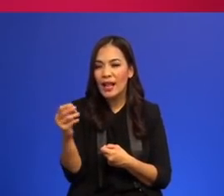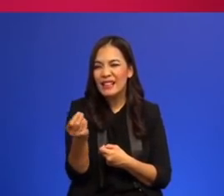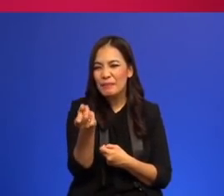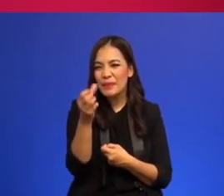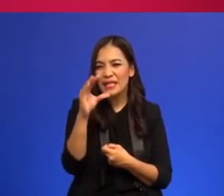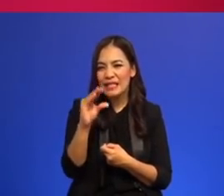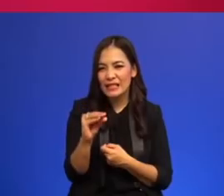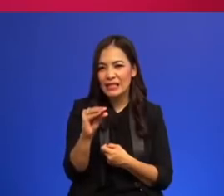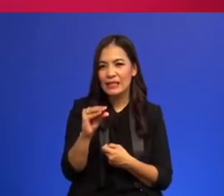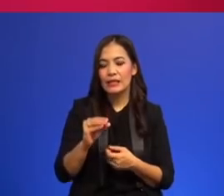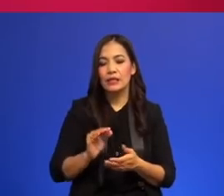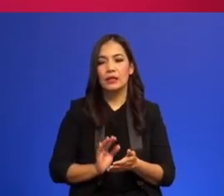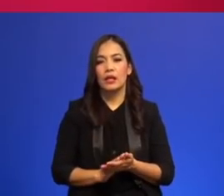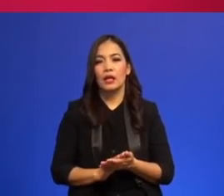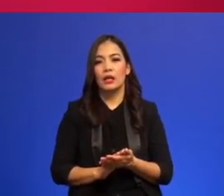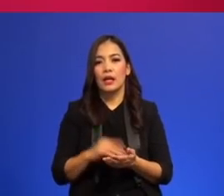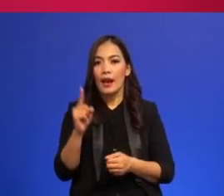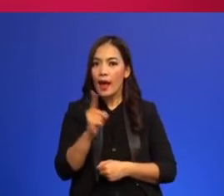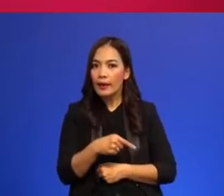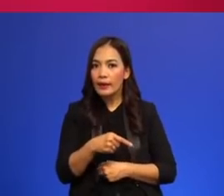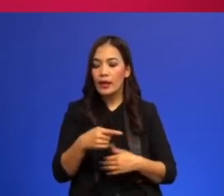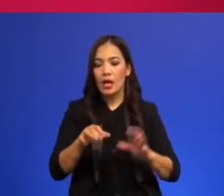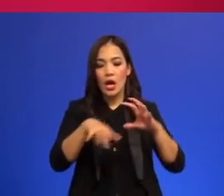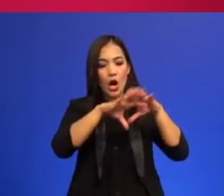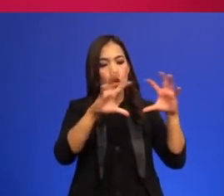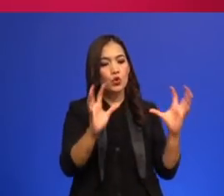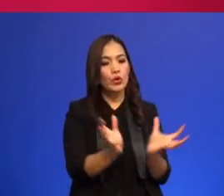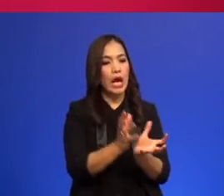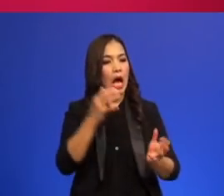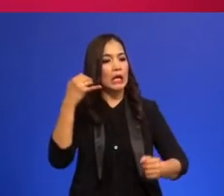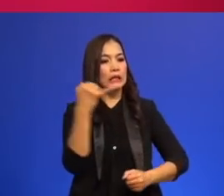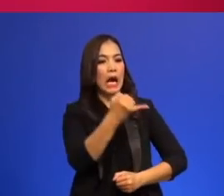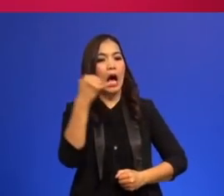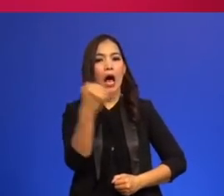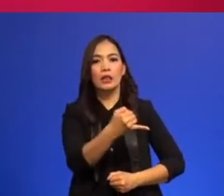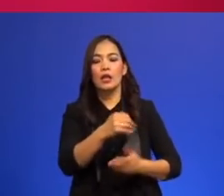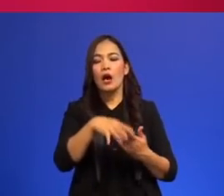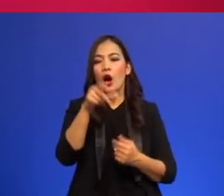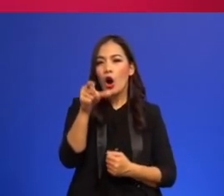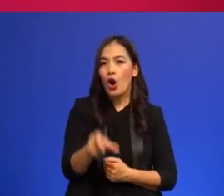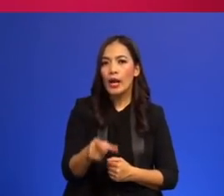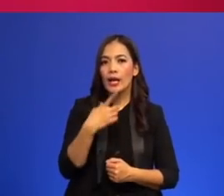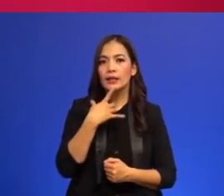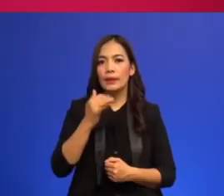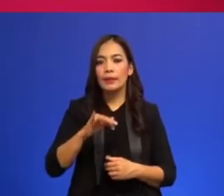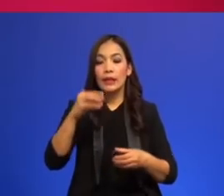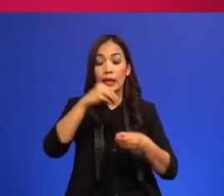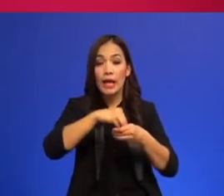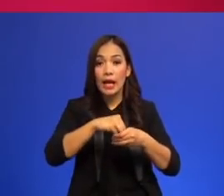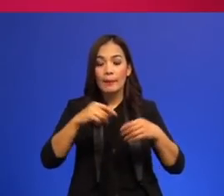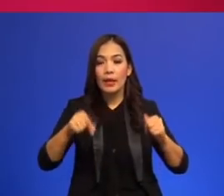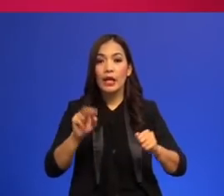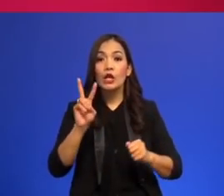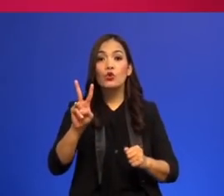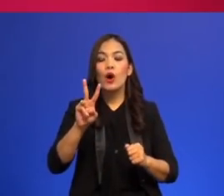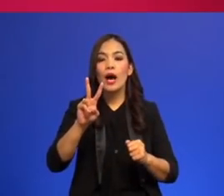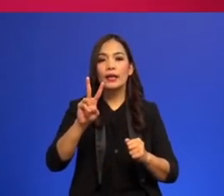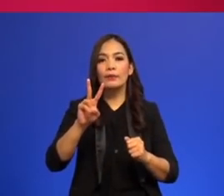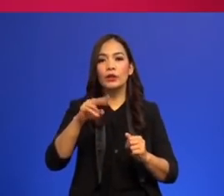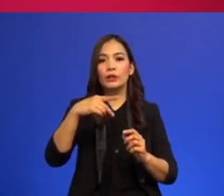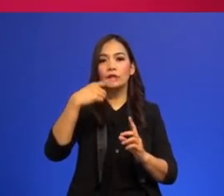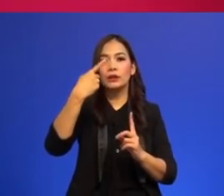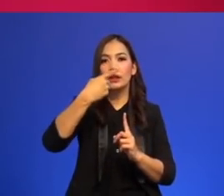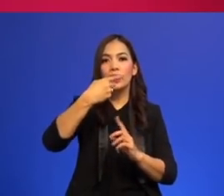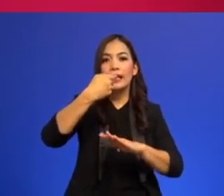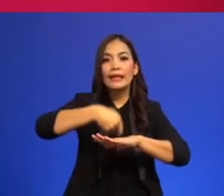tipis. Selain dunia tambah jahat di mana orang seperti yang dikatakan dalam 2 Timotius 3